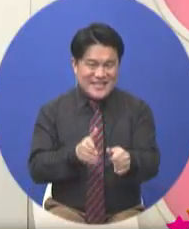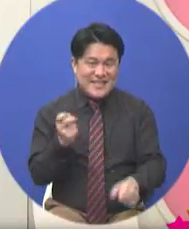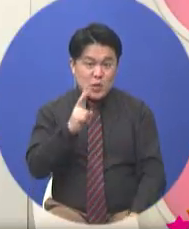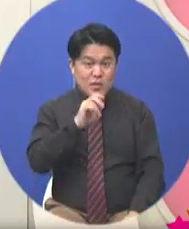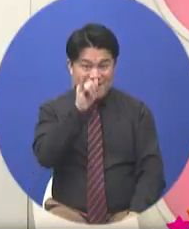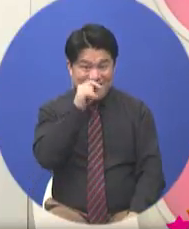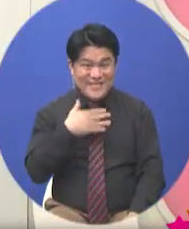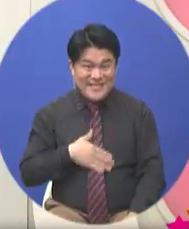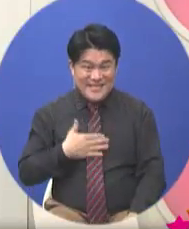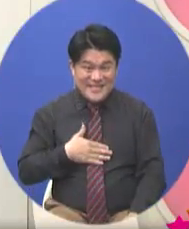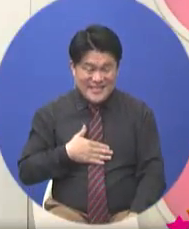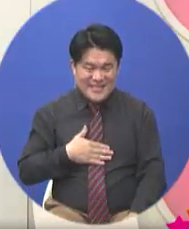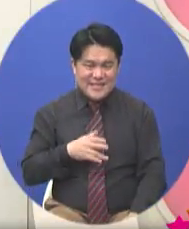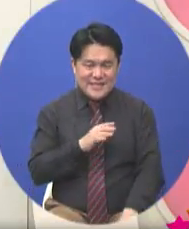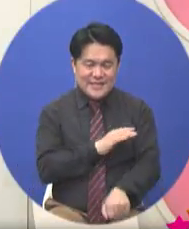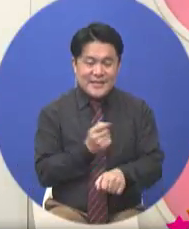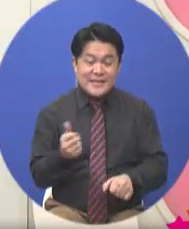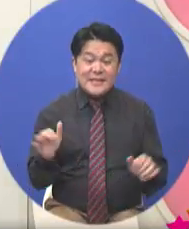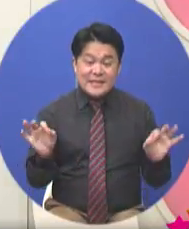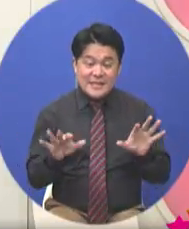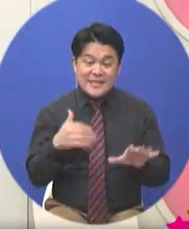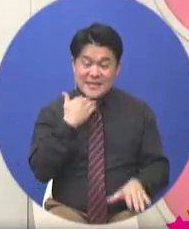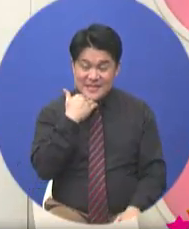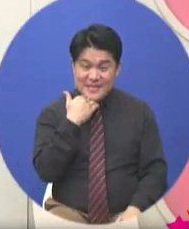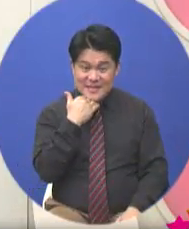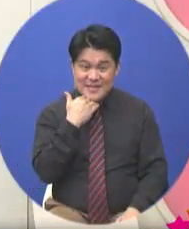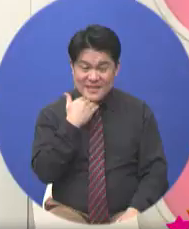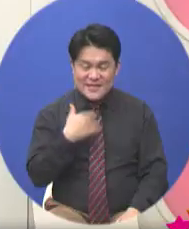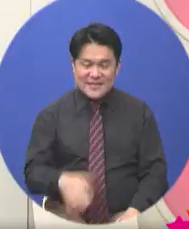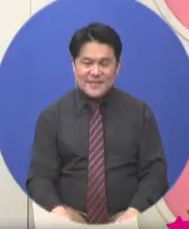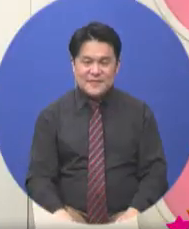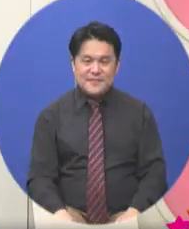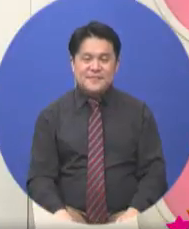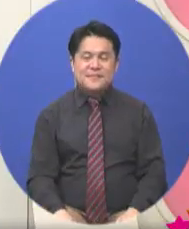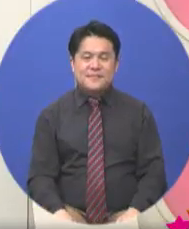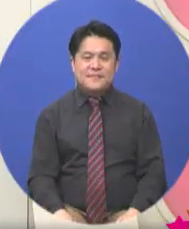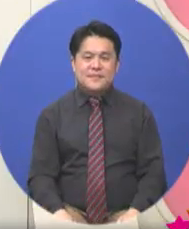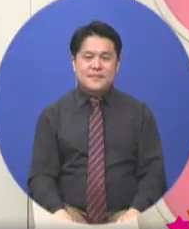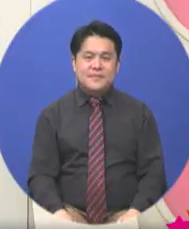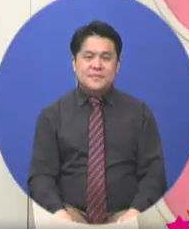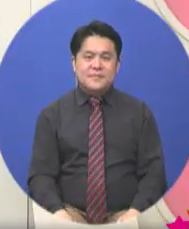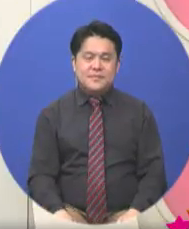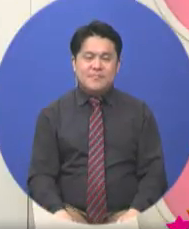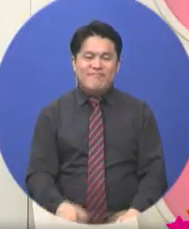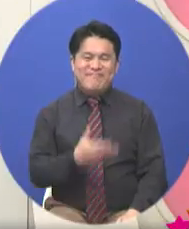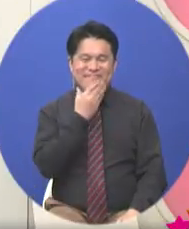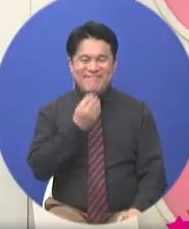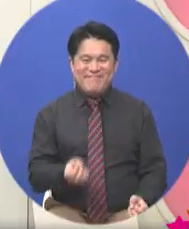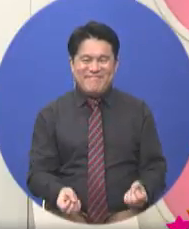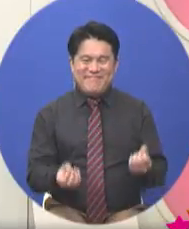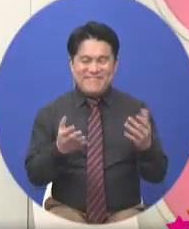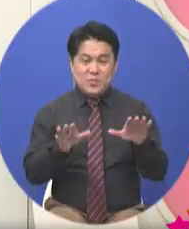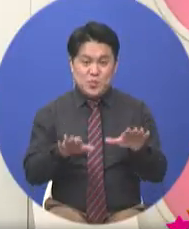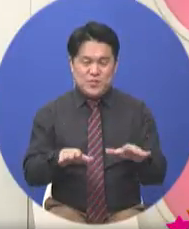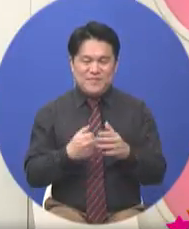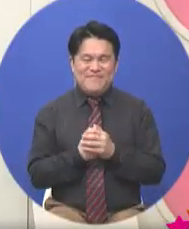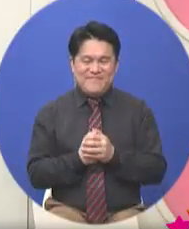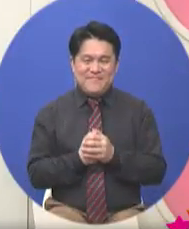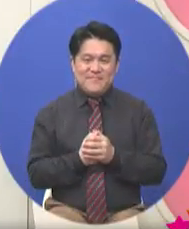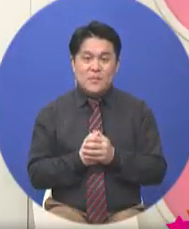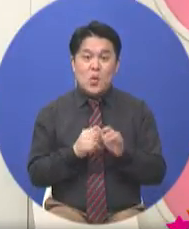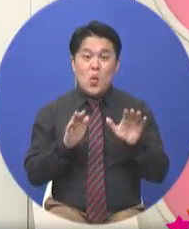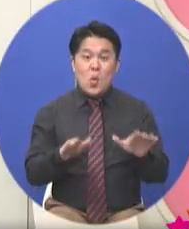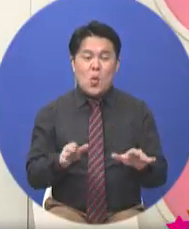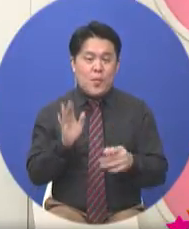앵콜송 있으니까 네. 잠시 기다려 주시고요. 예. 네. 축하드립니다. 자. 네, 오늘 감사합니다.